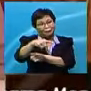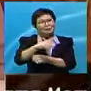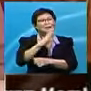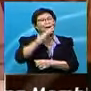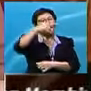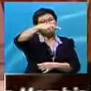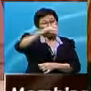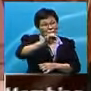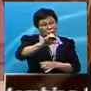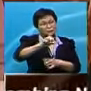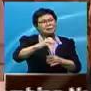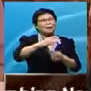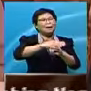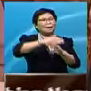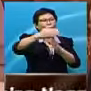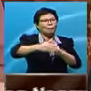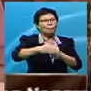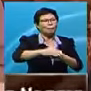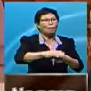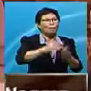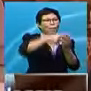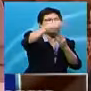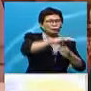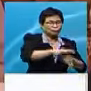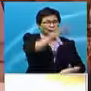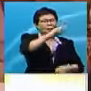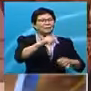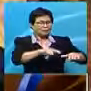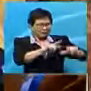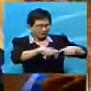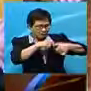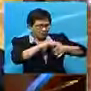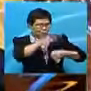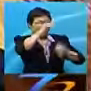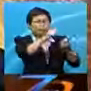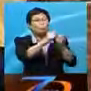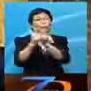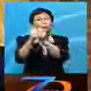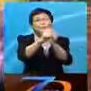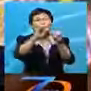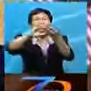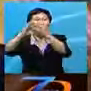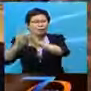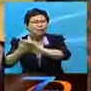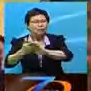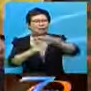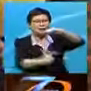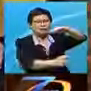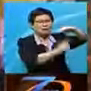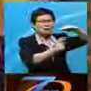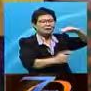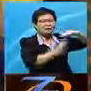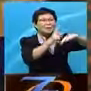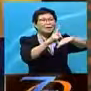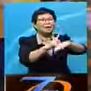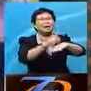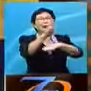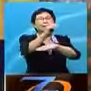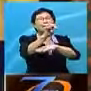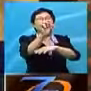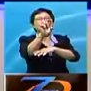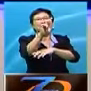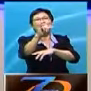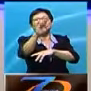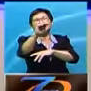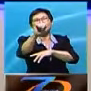sidang media selepas program Semarak Sehati Sejiwa bersama komuniti di Taska 1 Malaysia, Merlimau.